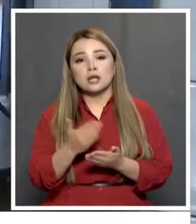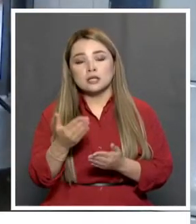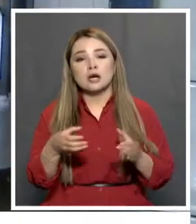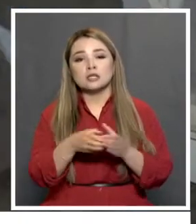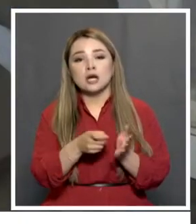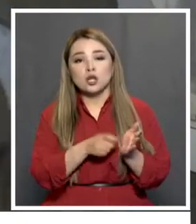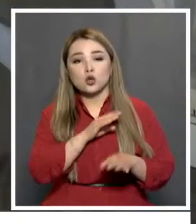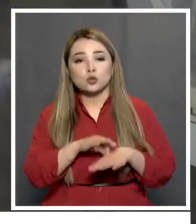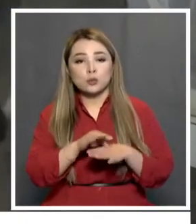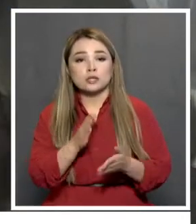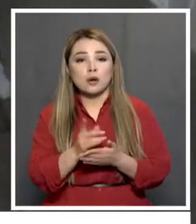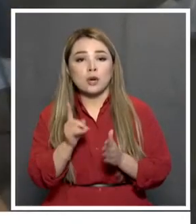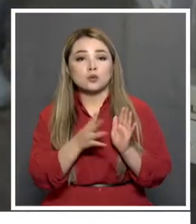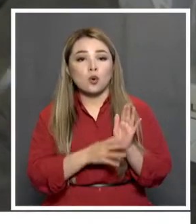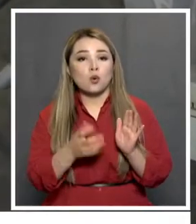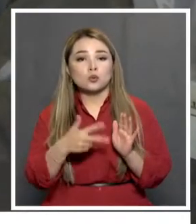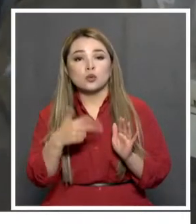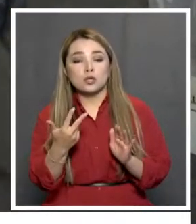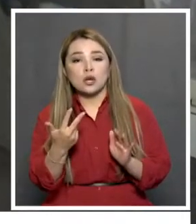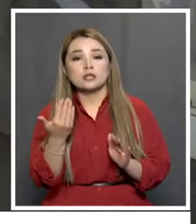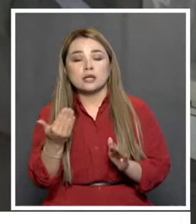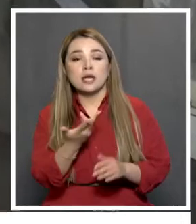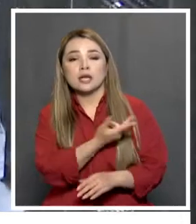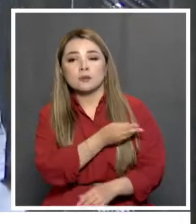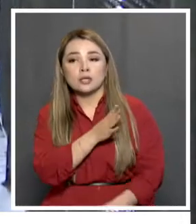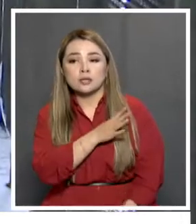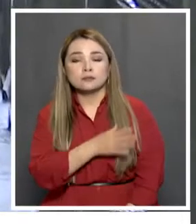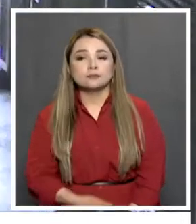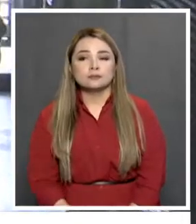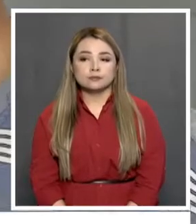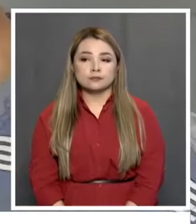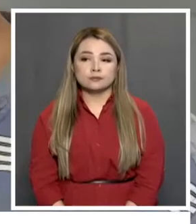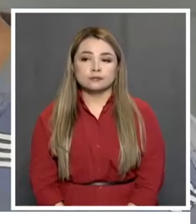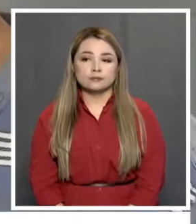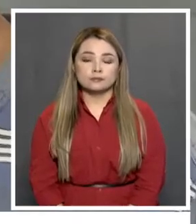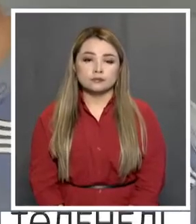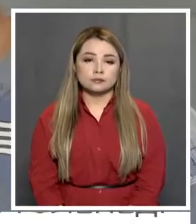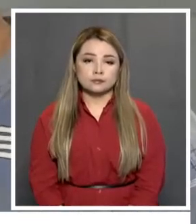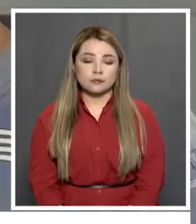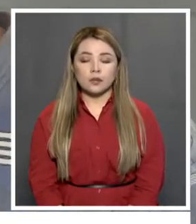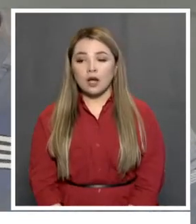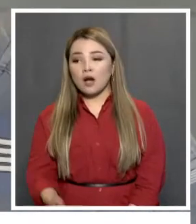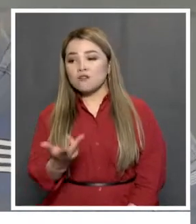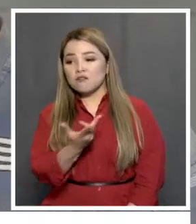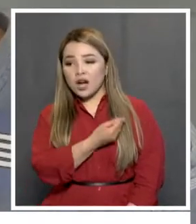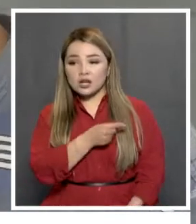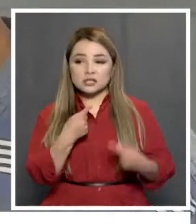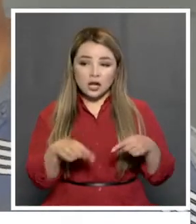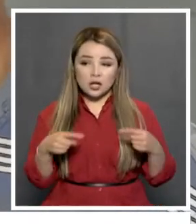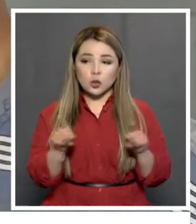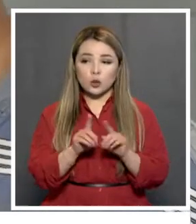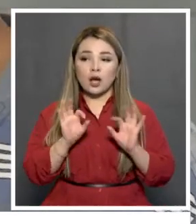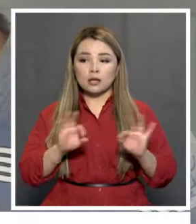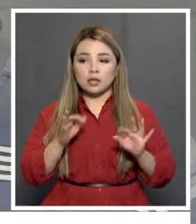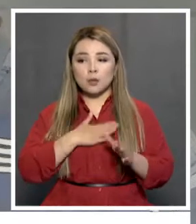істейді, олардың 1933-і екпе алған. Бұл вакцинация туралы әртүрлі әңгімелер болып жатыр. Бірақ та